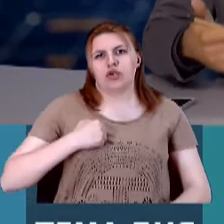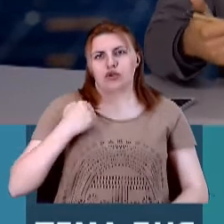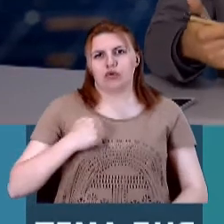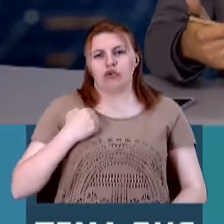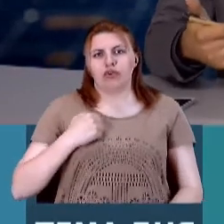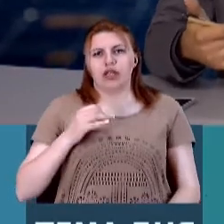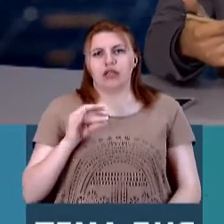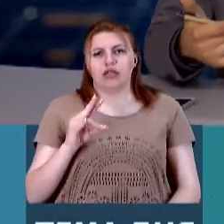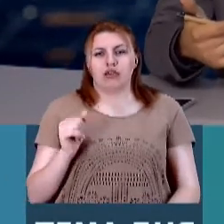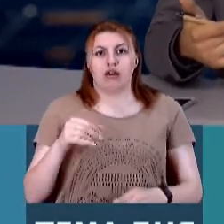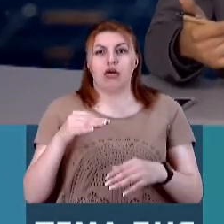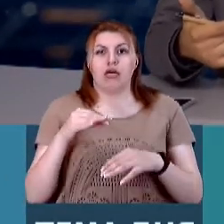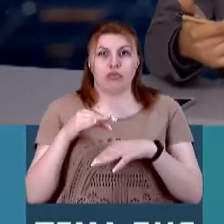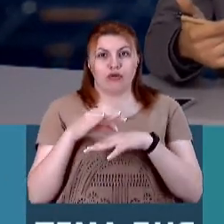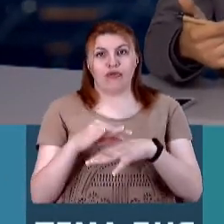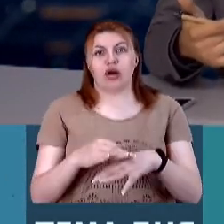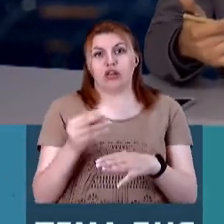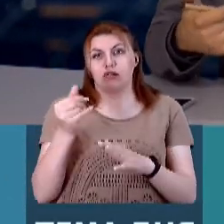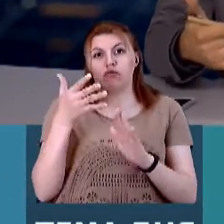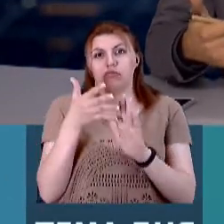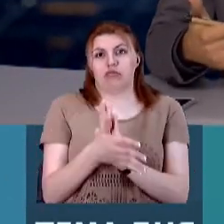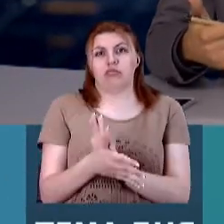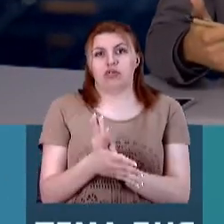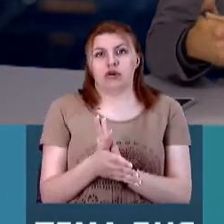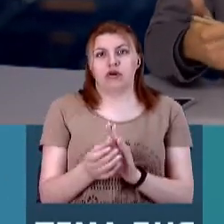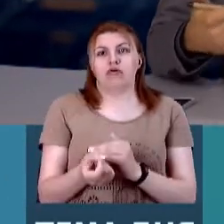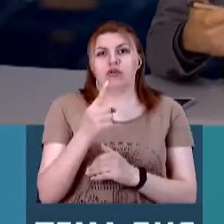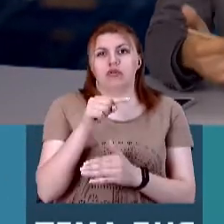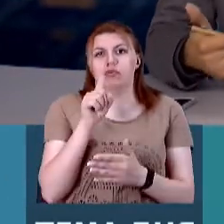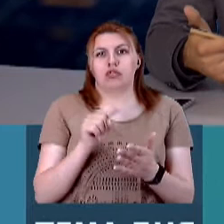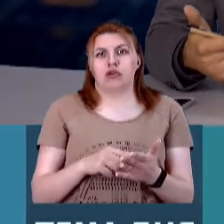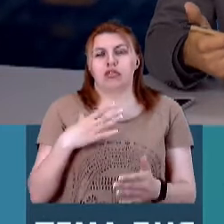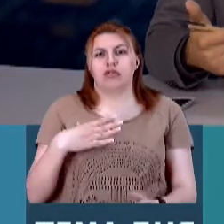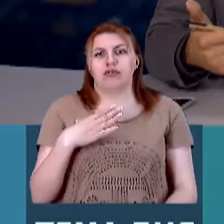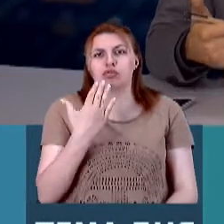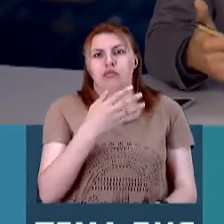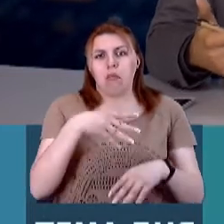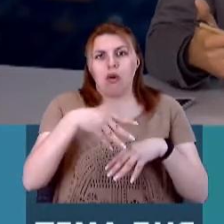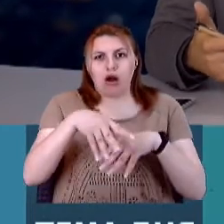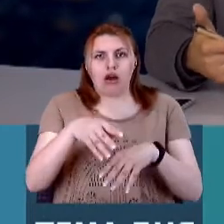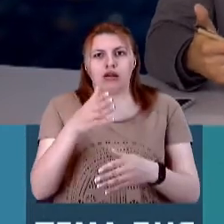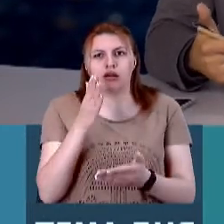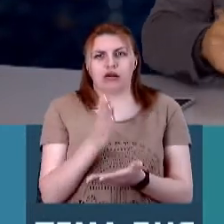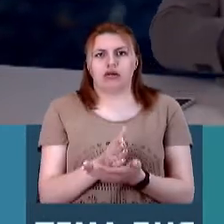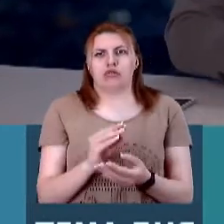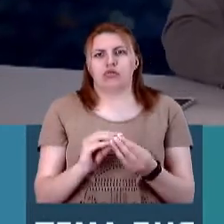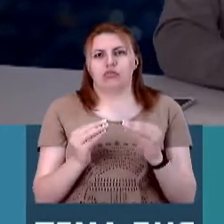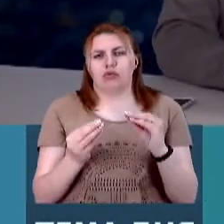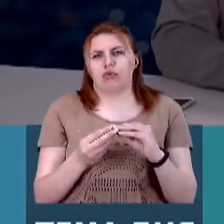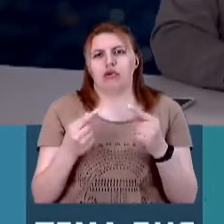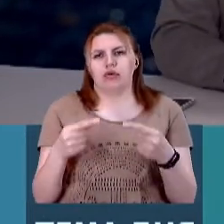його проведення, очевидно, витрачаються якісь кошти. Виникає питання, навіщо їм парад, якщо існують інші проблеми?